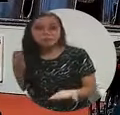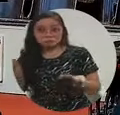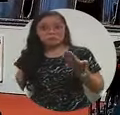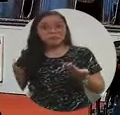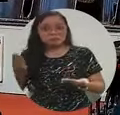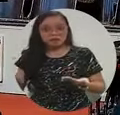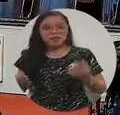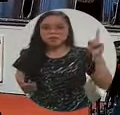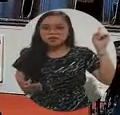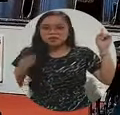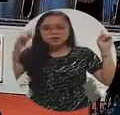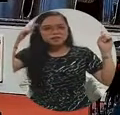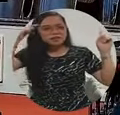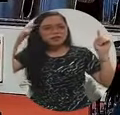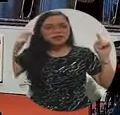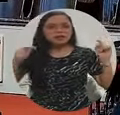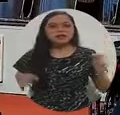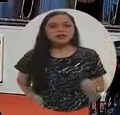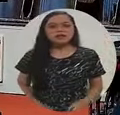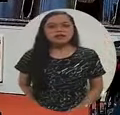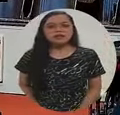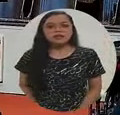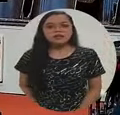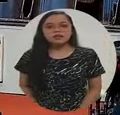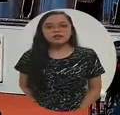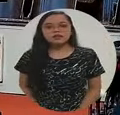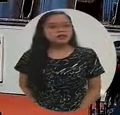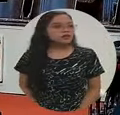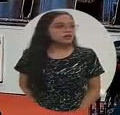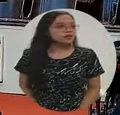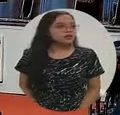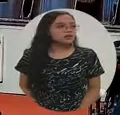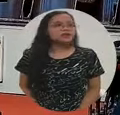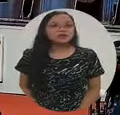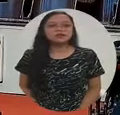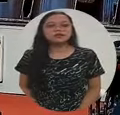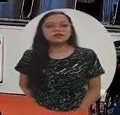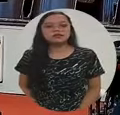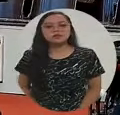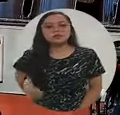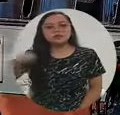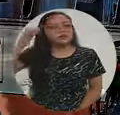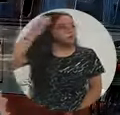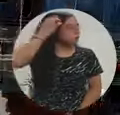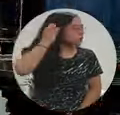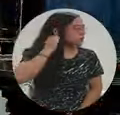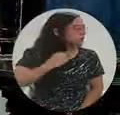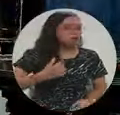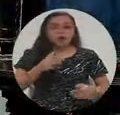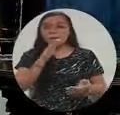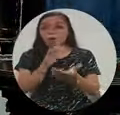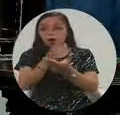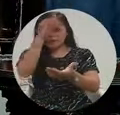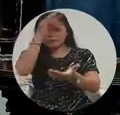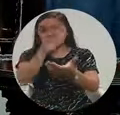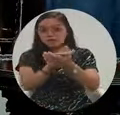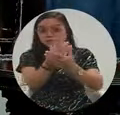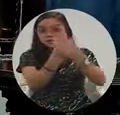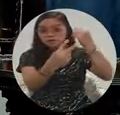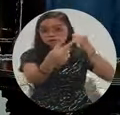Brother Rex, naka-apron, like that. Si Juji, ito sa Daplin. Gana lang si Juji, kay asawa